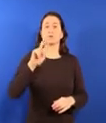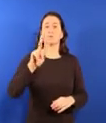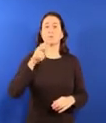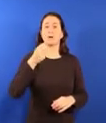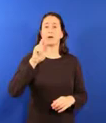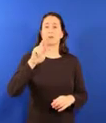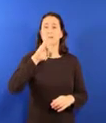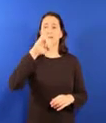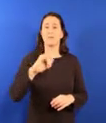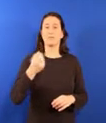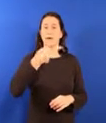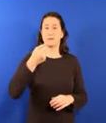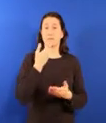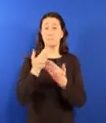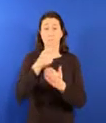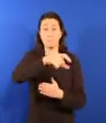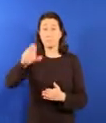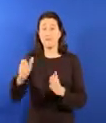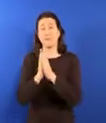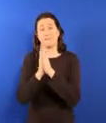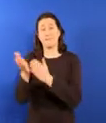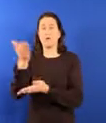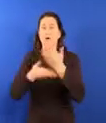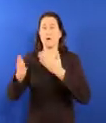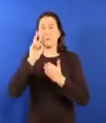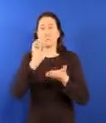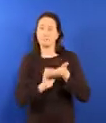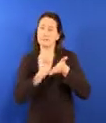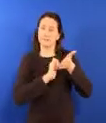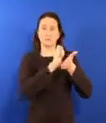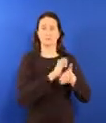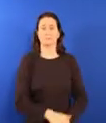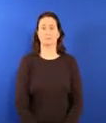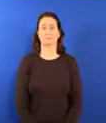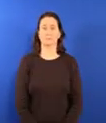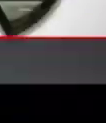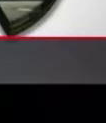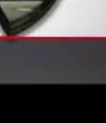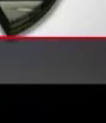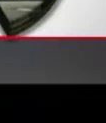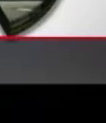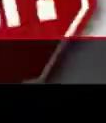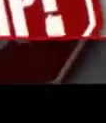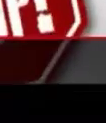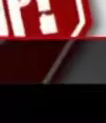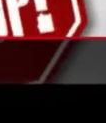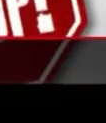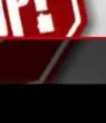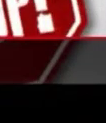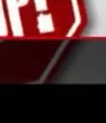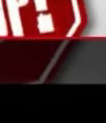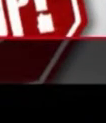iruzurra dagoela esatea. Non dagoen eta nok egiten duen esan behar da eta foru ogasunari eman behar zaio horren berri.